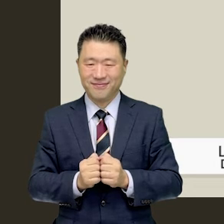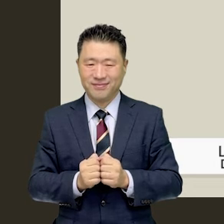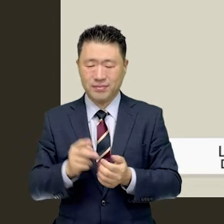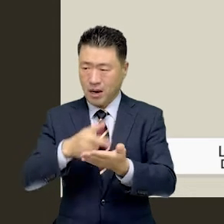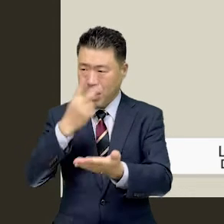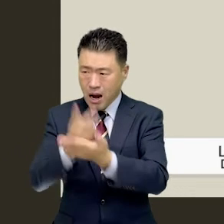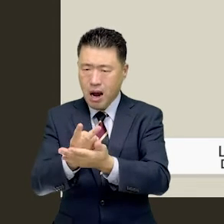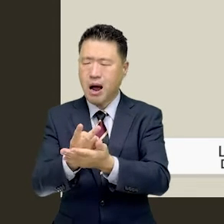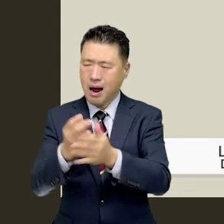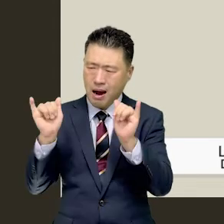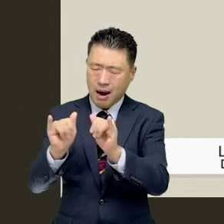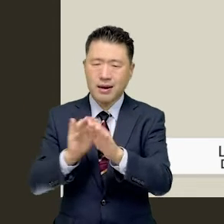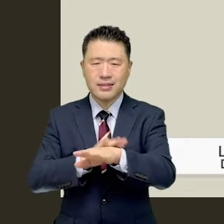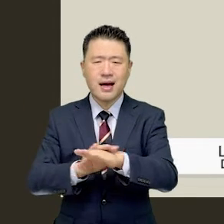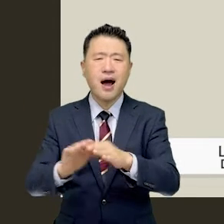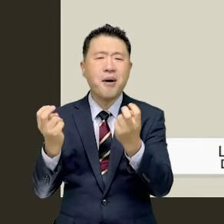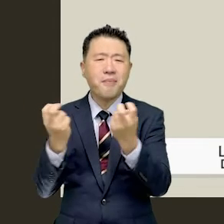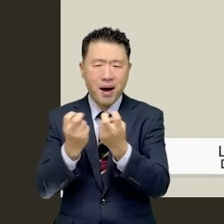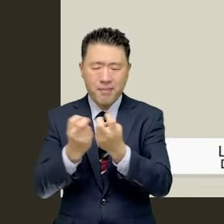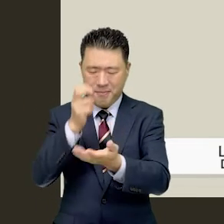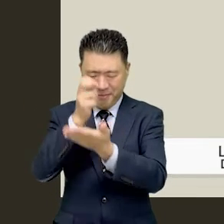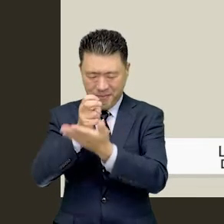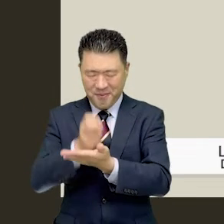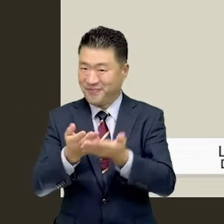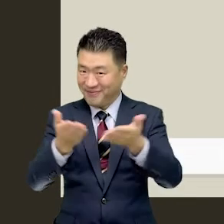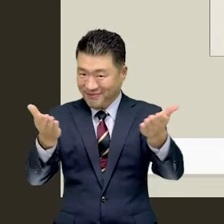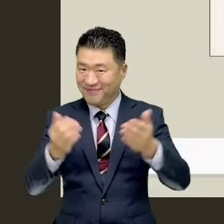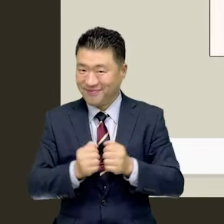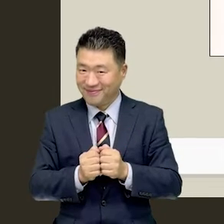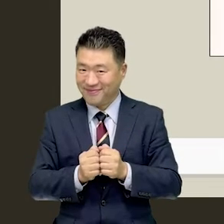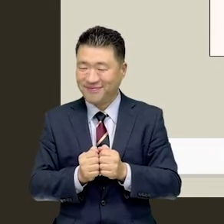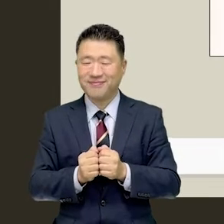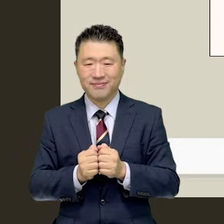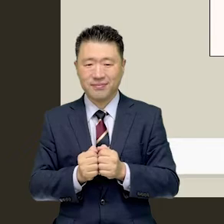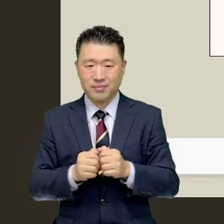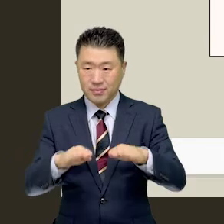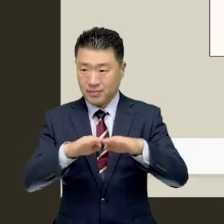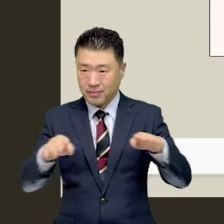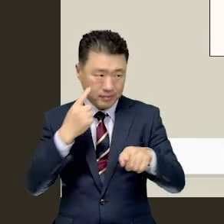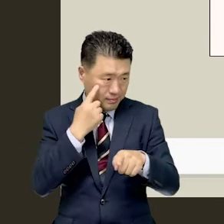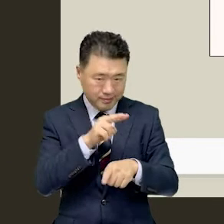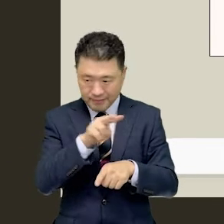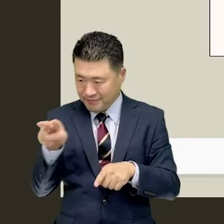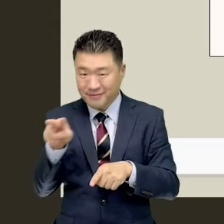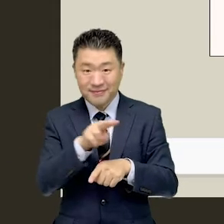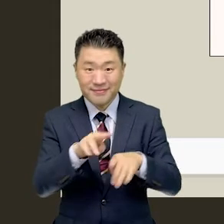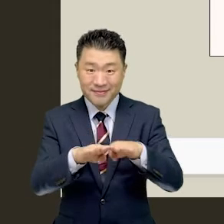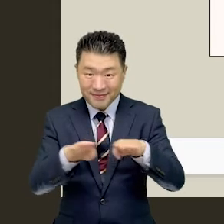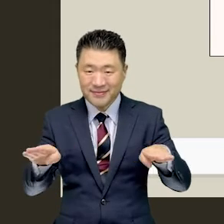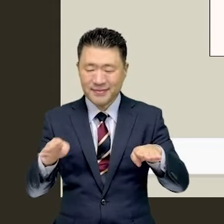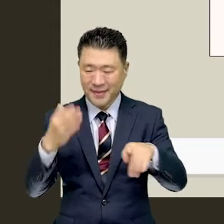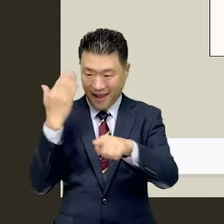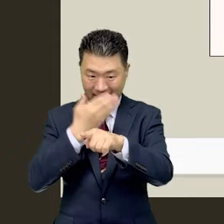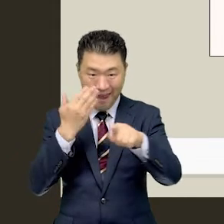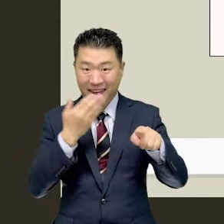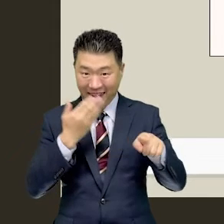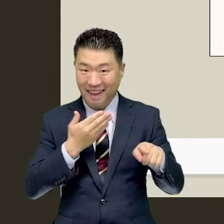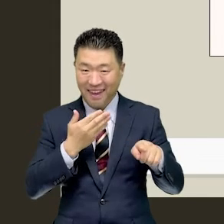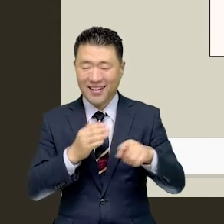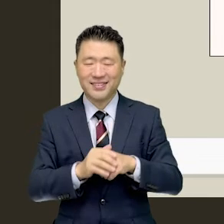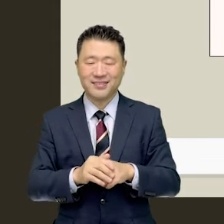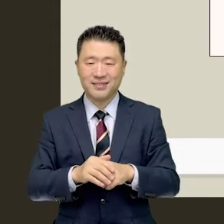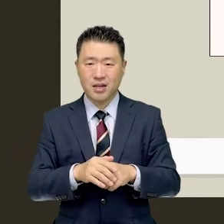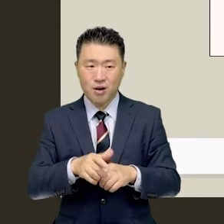넘어짐 사고를 예방하기 위한 작업 안전 수칙입니다. 바닥 상태를 확인하고 바닥은 청결하게 유지하며